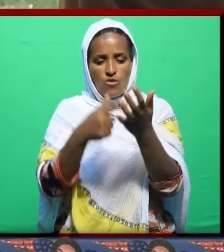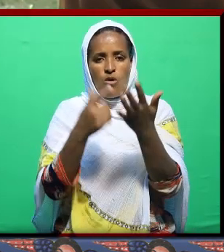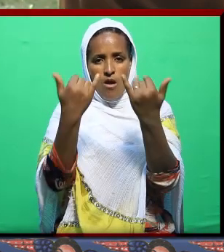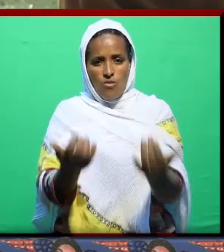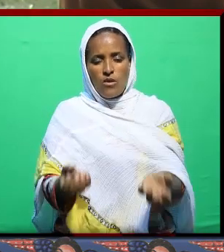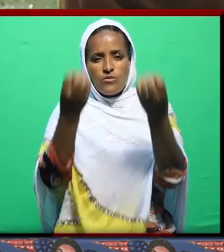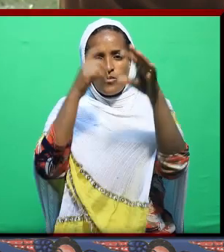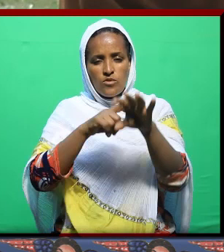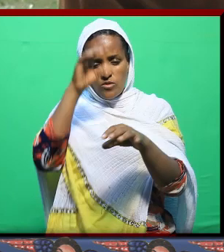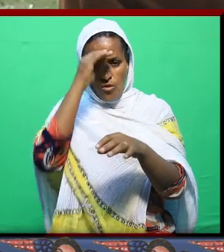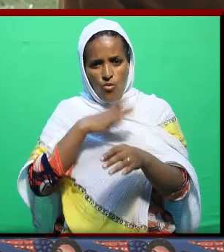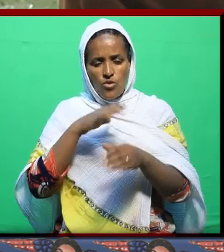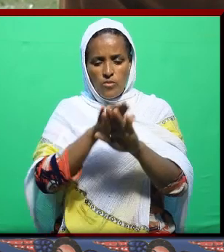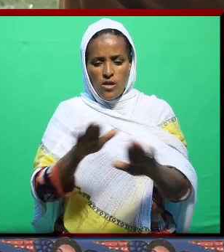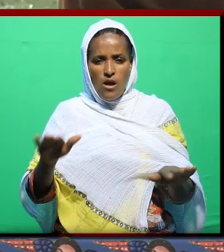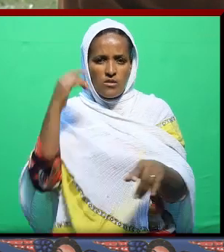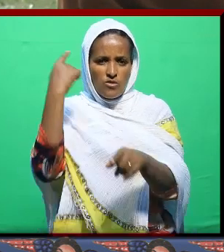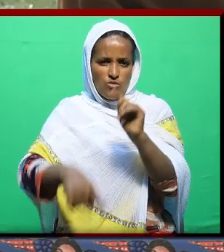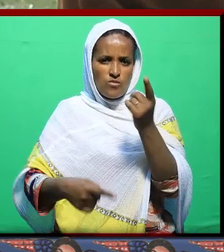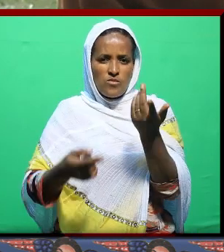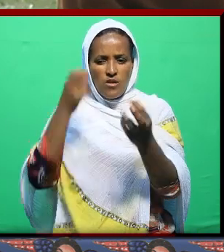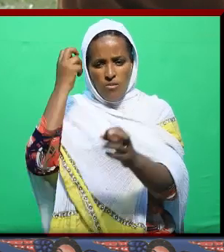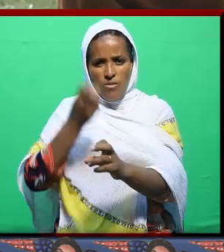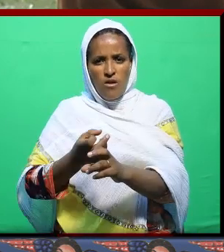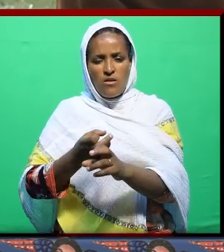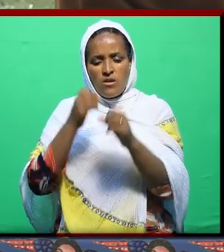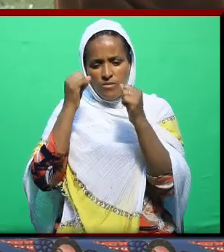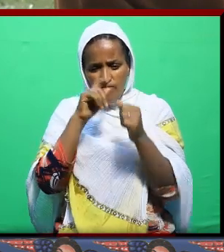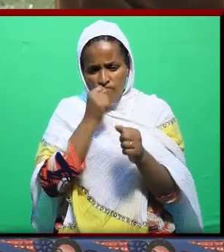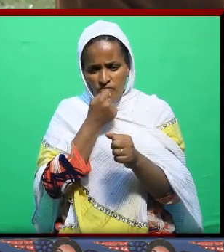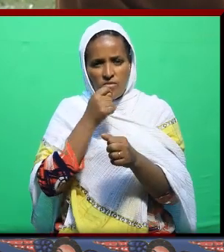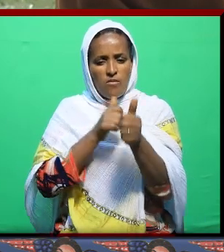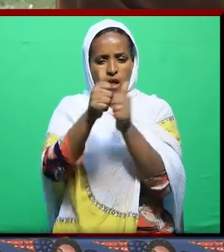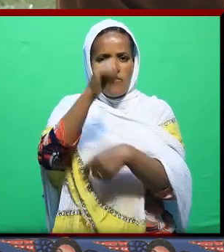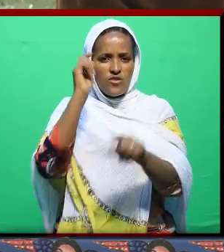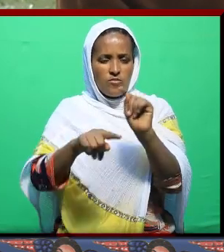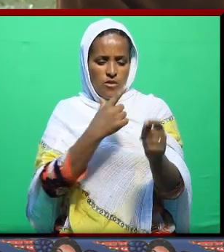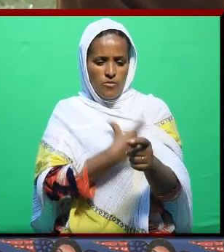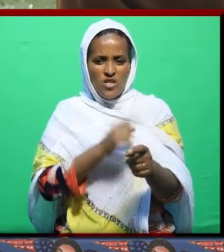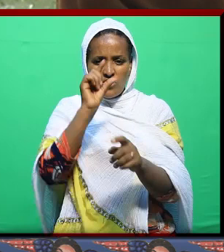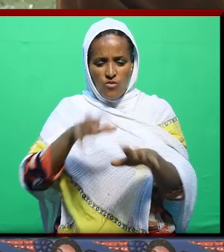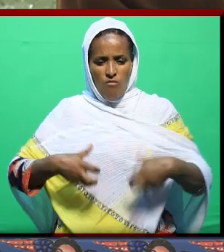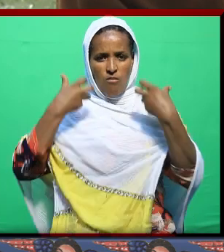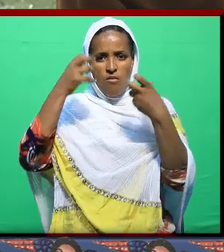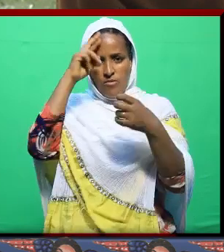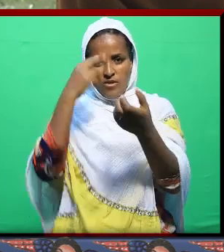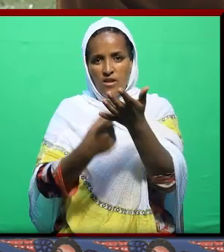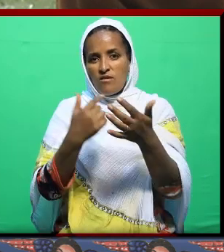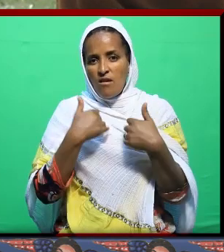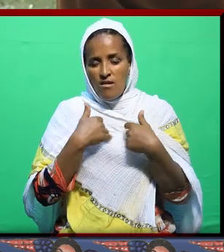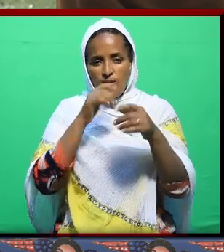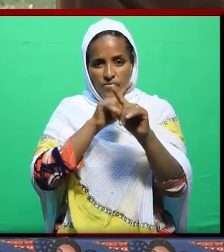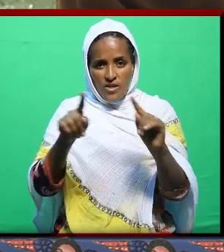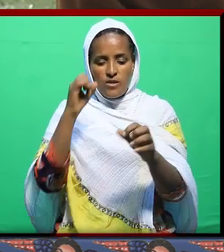አሁን አብዛኛው ሰዎች መረጋጋት የሚሳናቸው ወይም ደግሞ መቻል የሚያቀታቸው በልቦናቸው ትንሽ ቁጣ ስለተሞላ ነው።